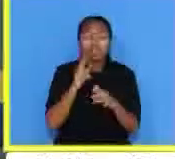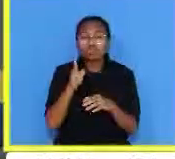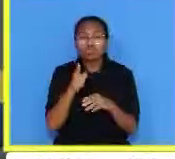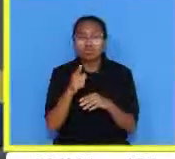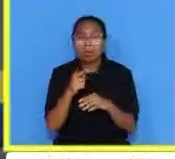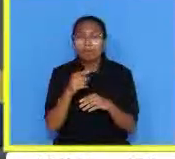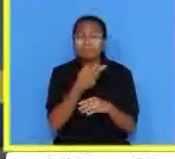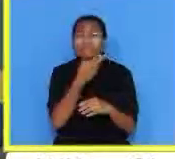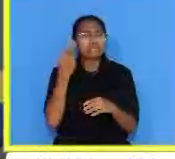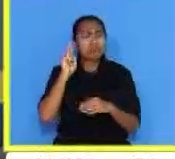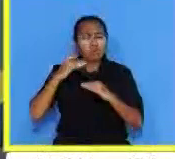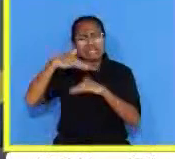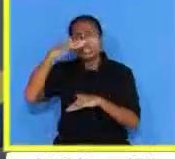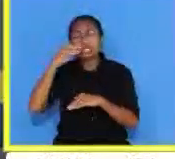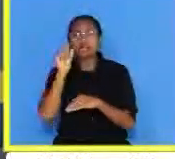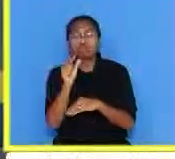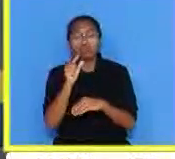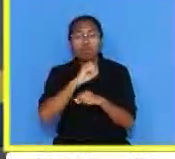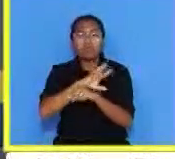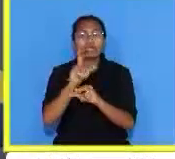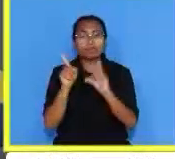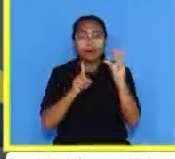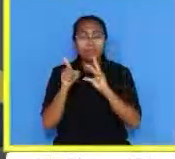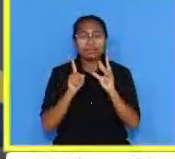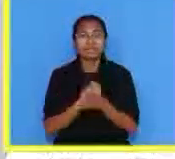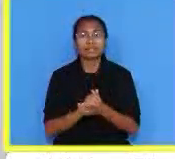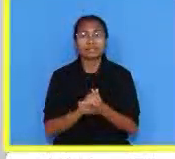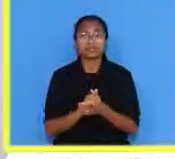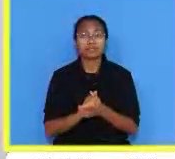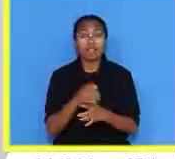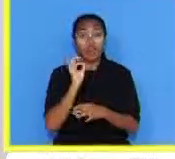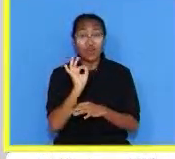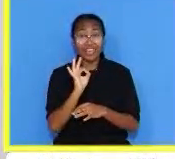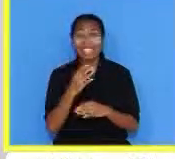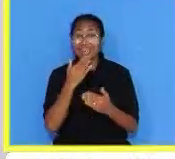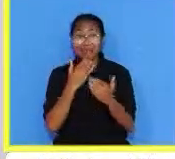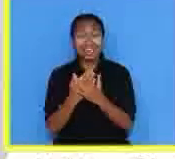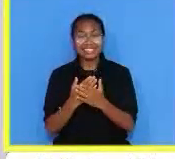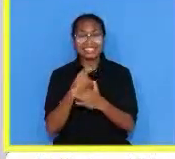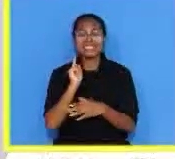yang saat ini kita sedang hadapi bersama. Terima kasih Kak.